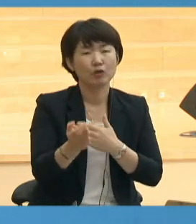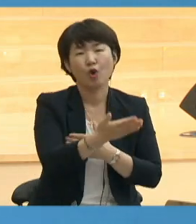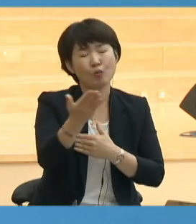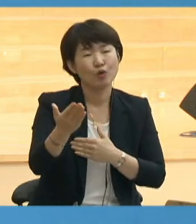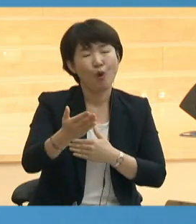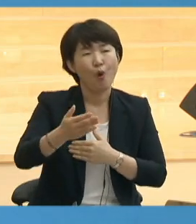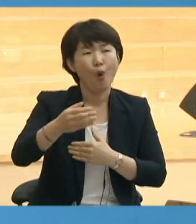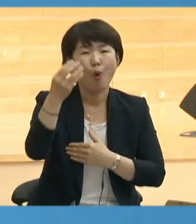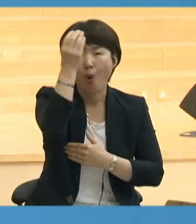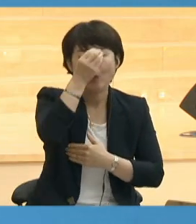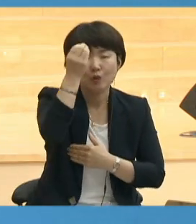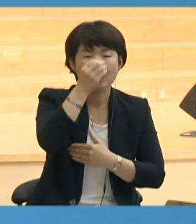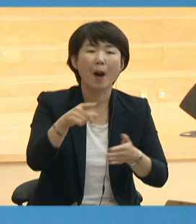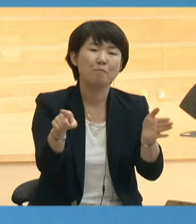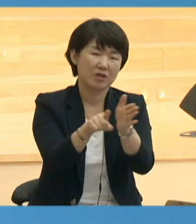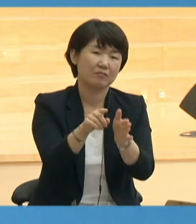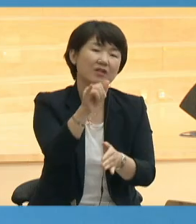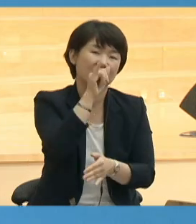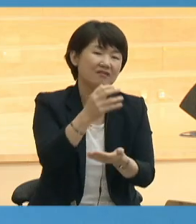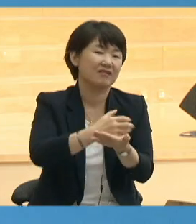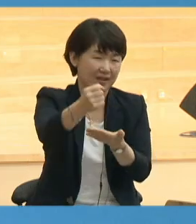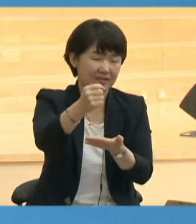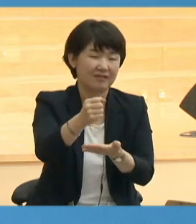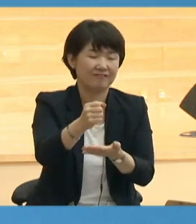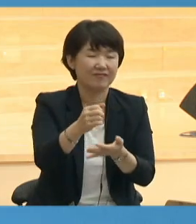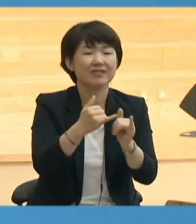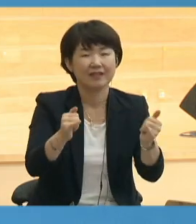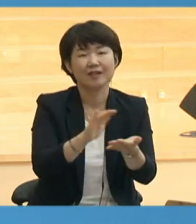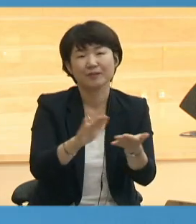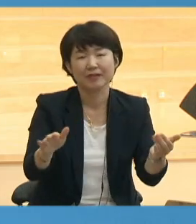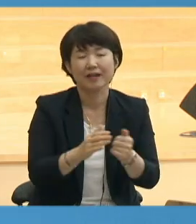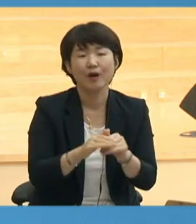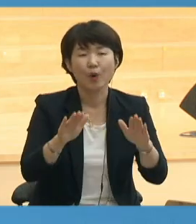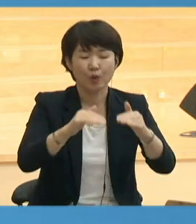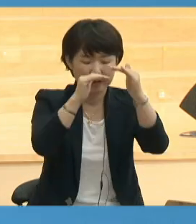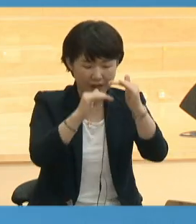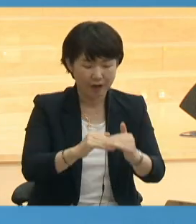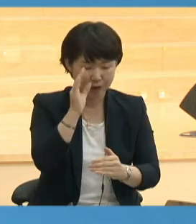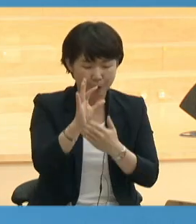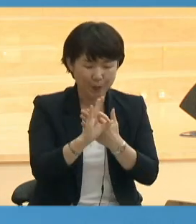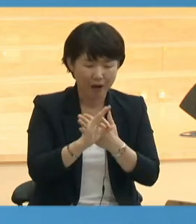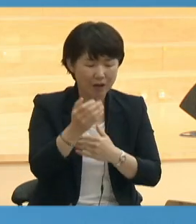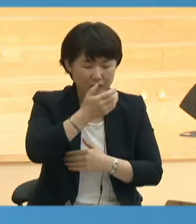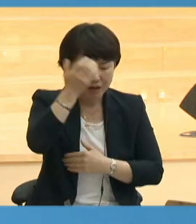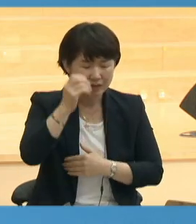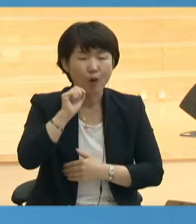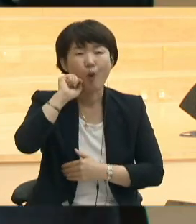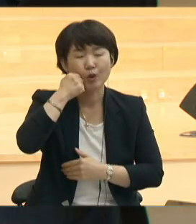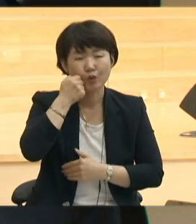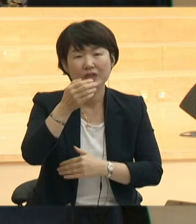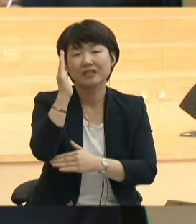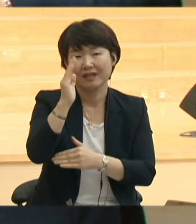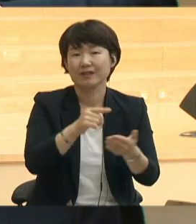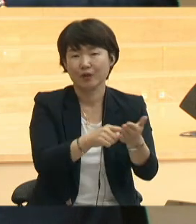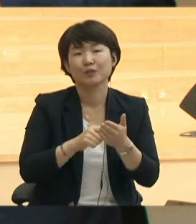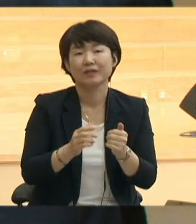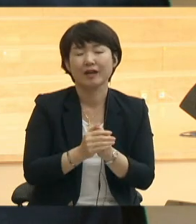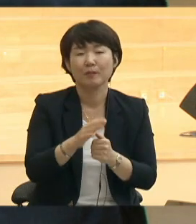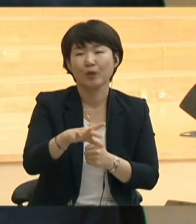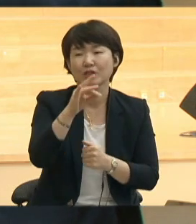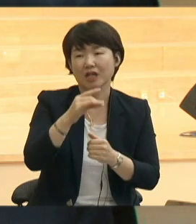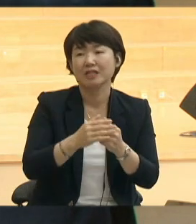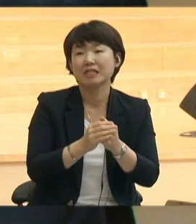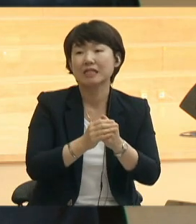엄청난 믿음의 소유자 라고 말할 수 있을 거예요 자 오늘 본문에도 상상할 수 없는 얘기를 합니다 자 먼저 한번